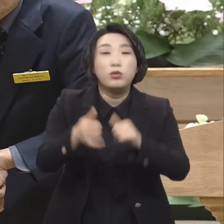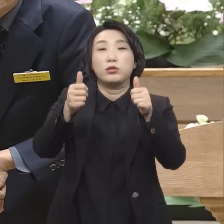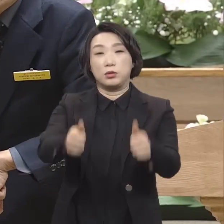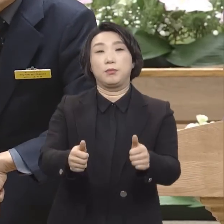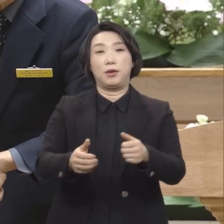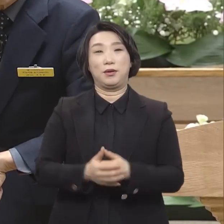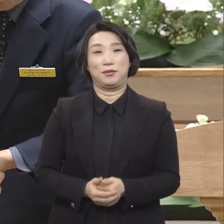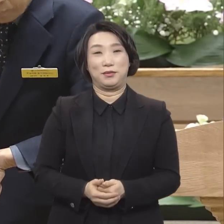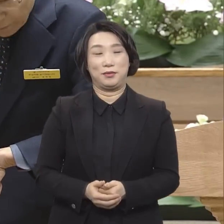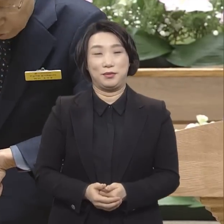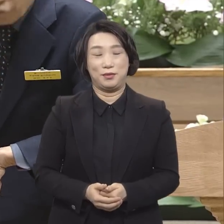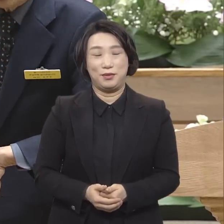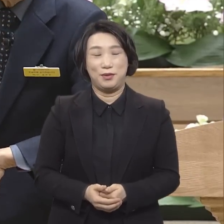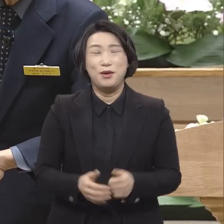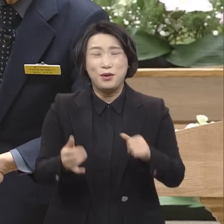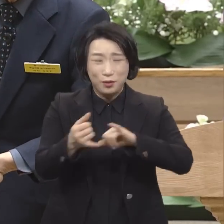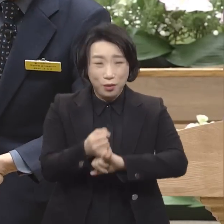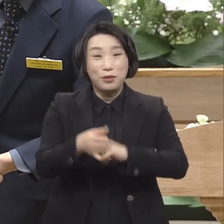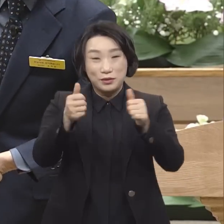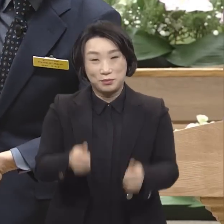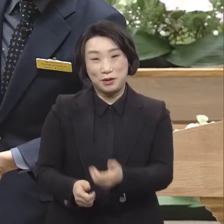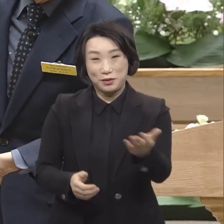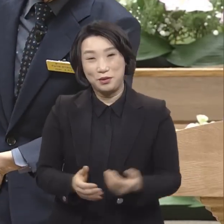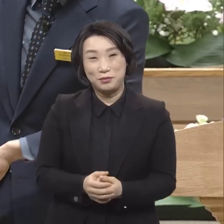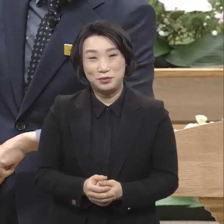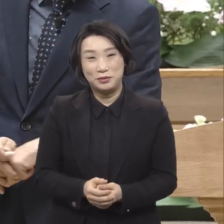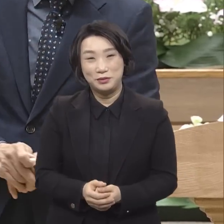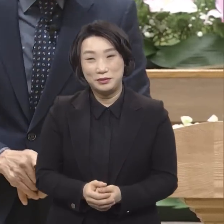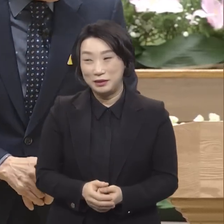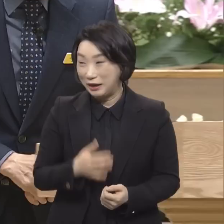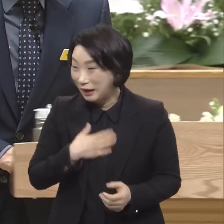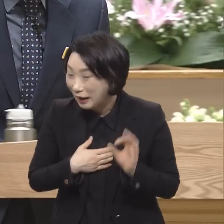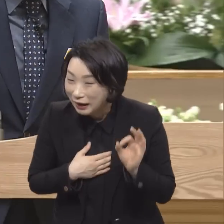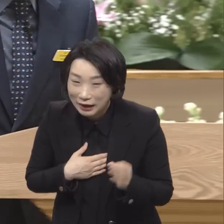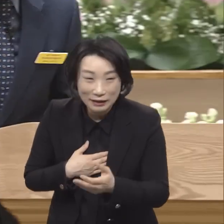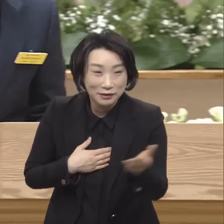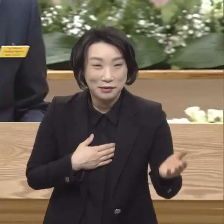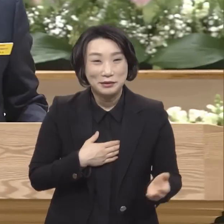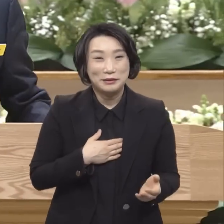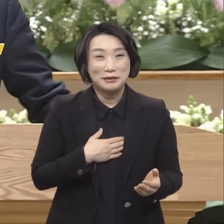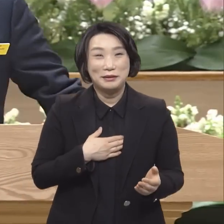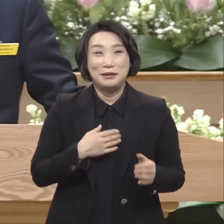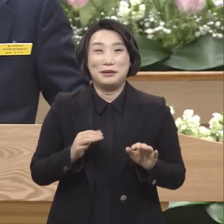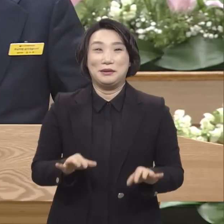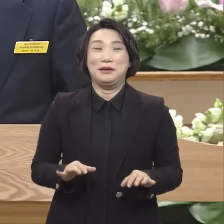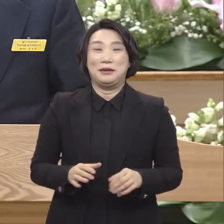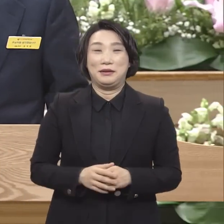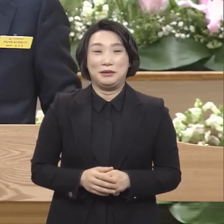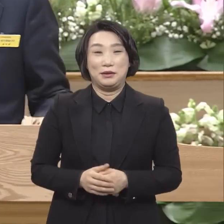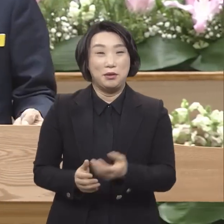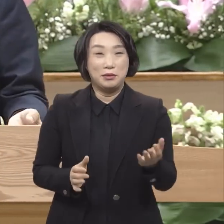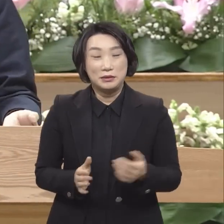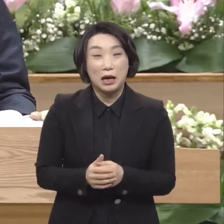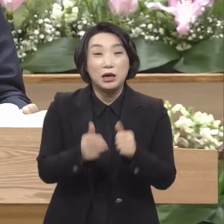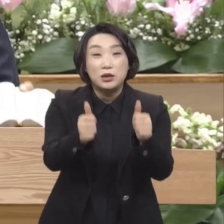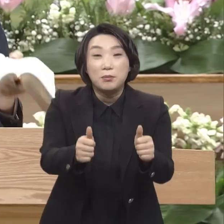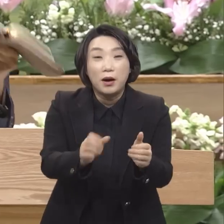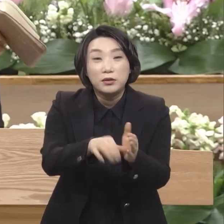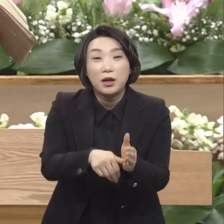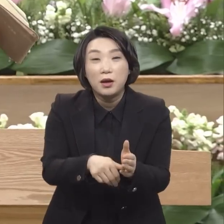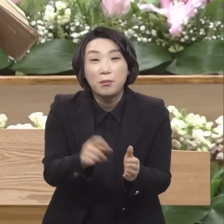오지. 반드시. 무슨 말이가 이해가 됩니까? 뭘 놓고